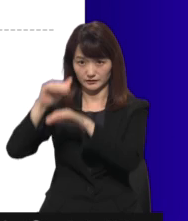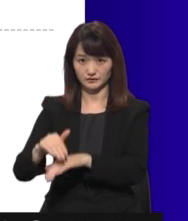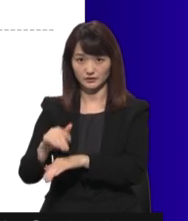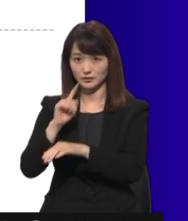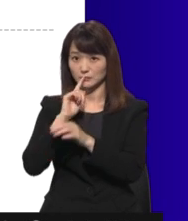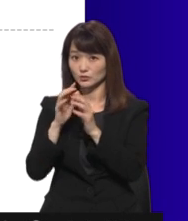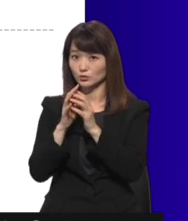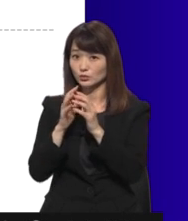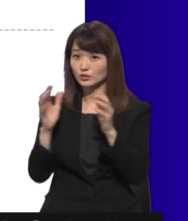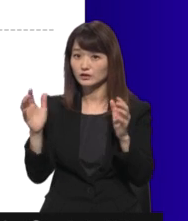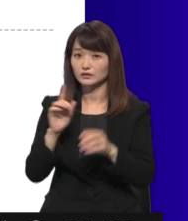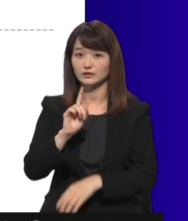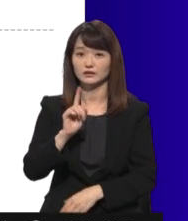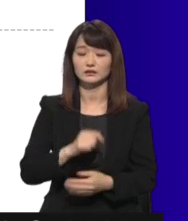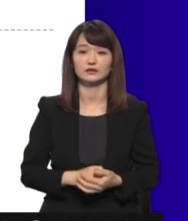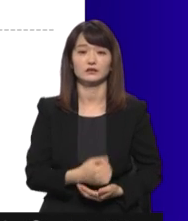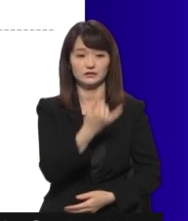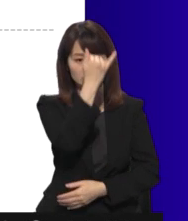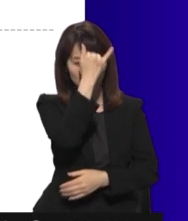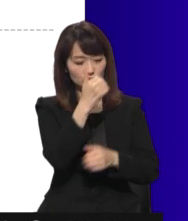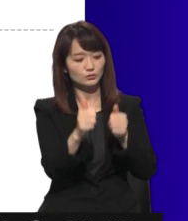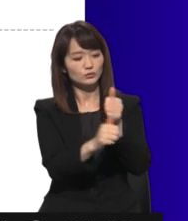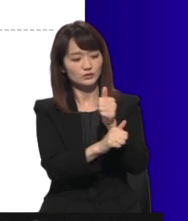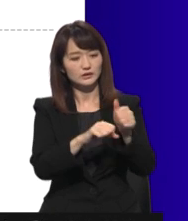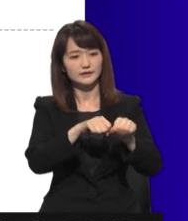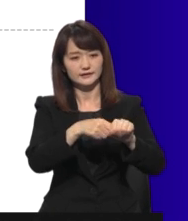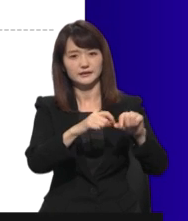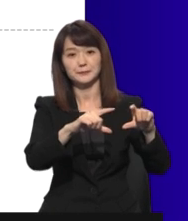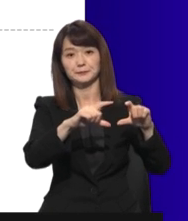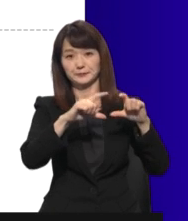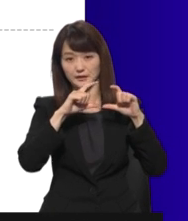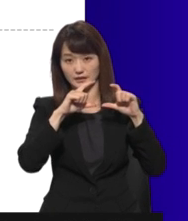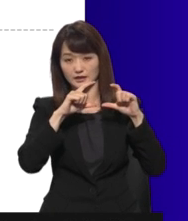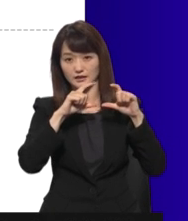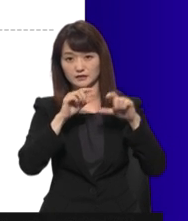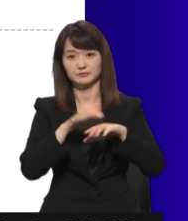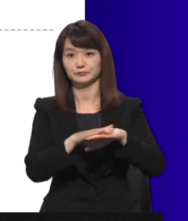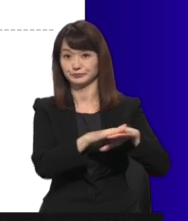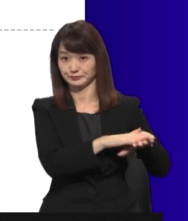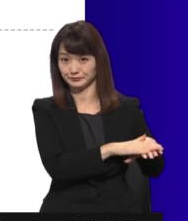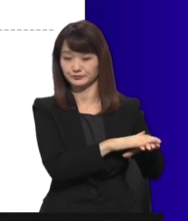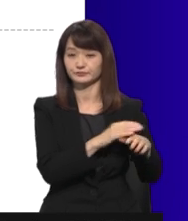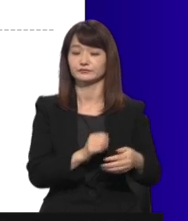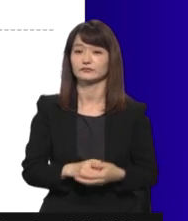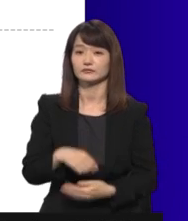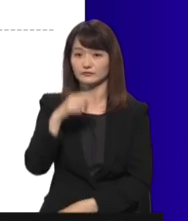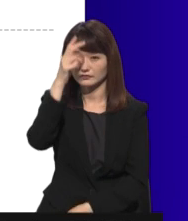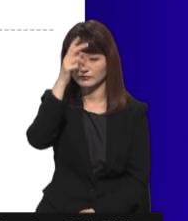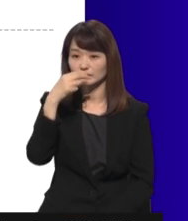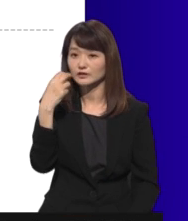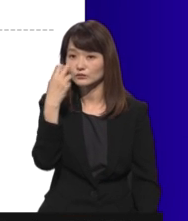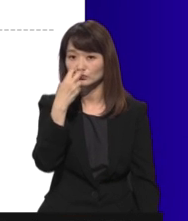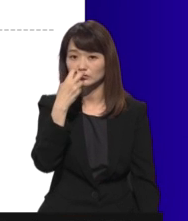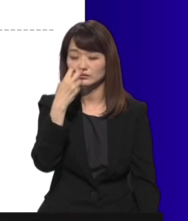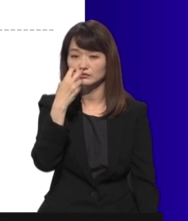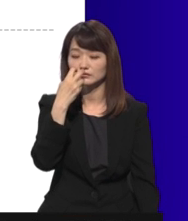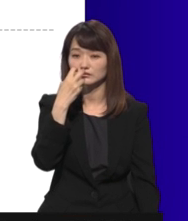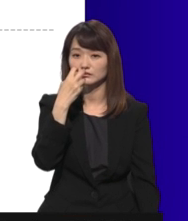논란이 되는 부분은 우리의 징계와 뭐 어쨌든 차치하고 요 경찰 수사를